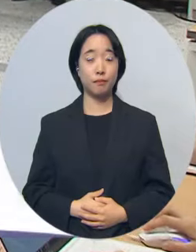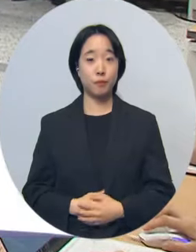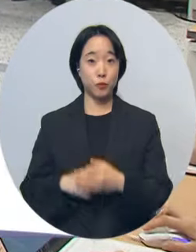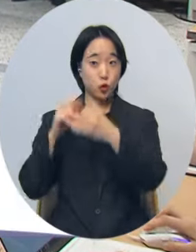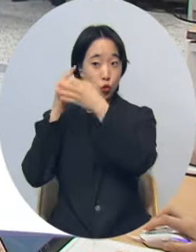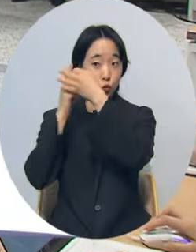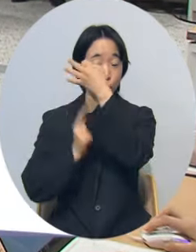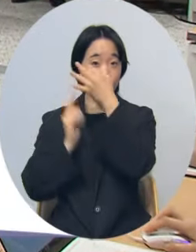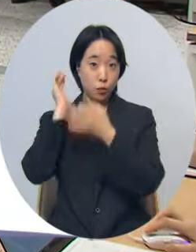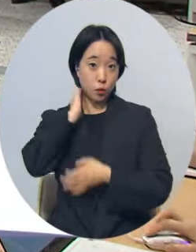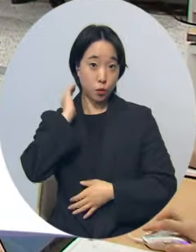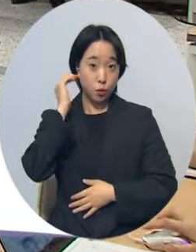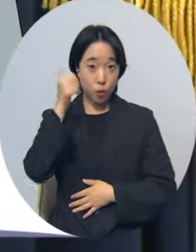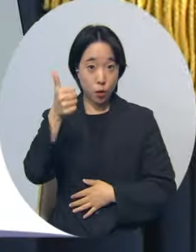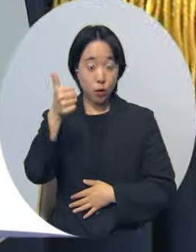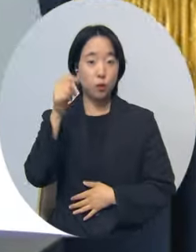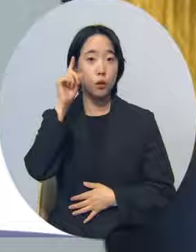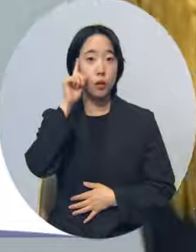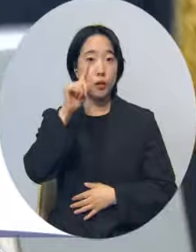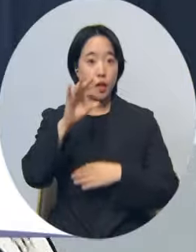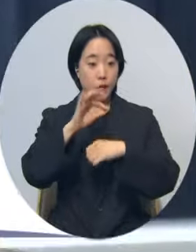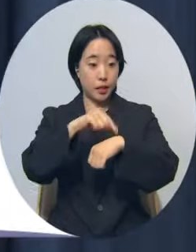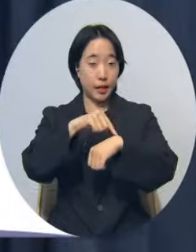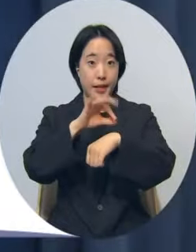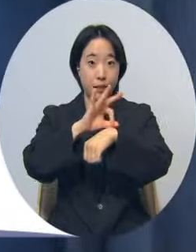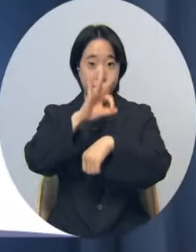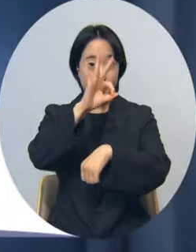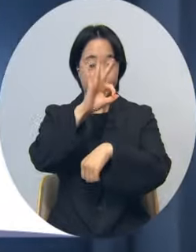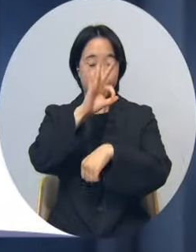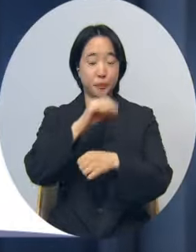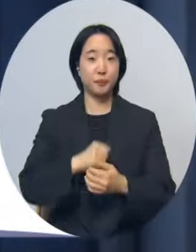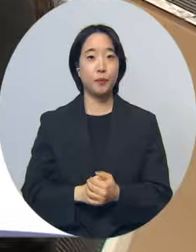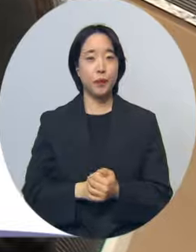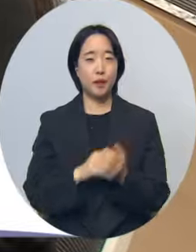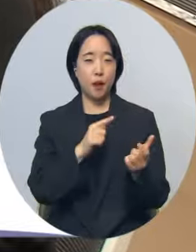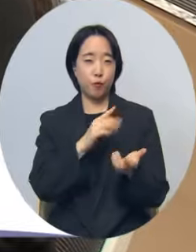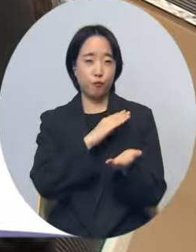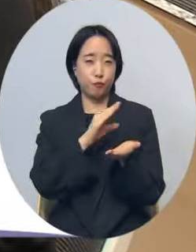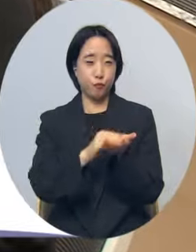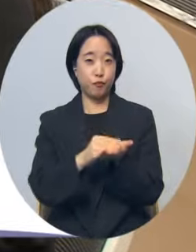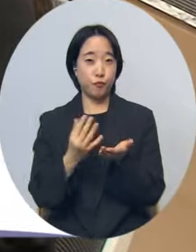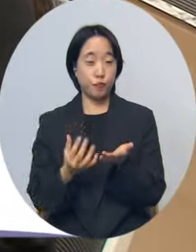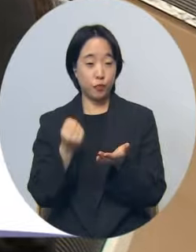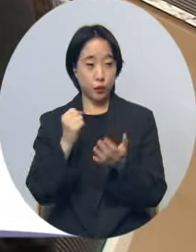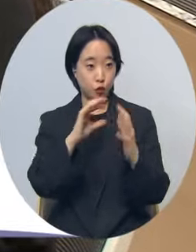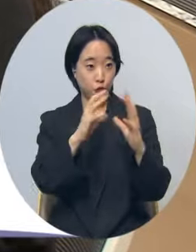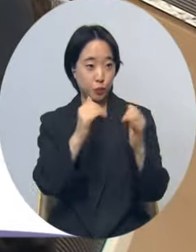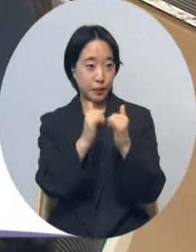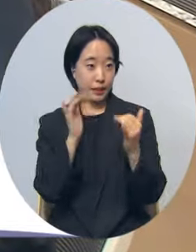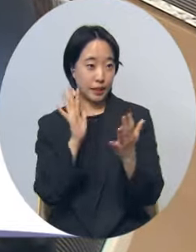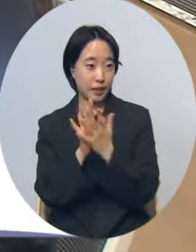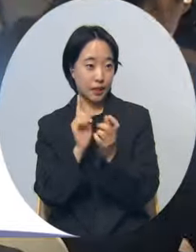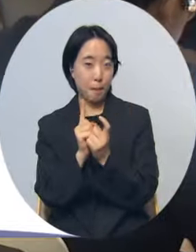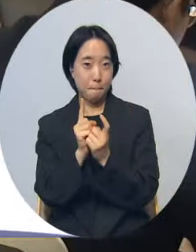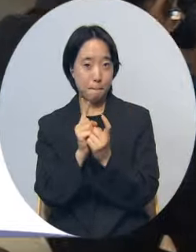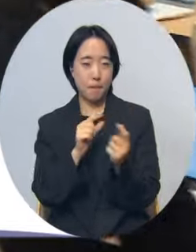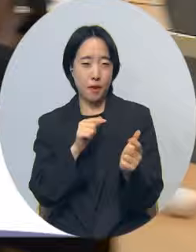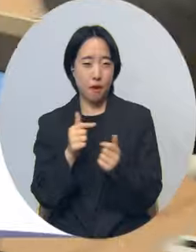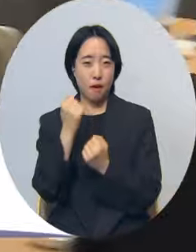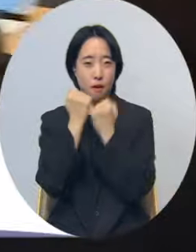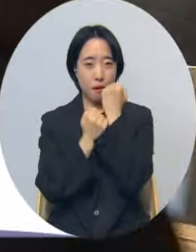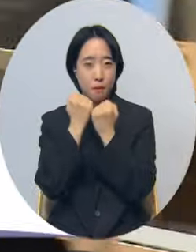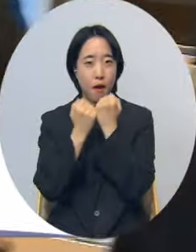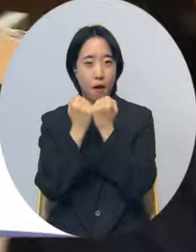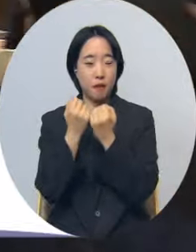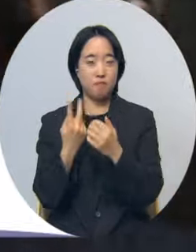윤석열 대통령이 내일 오전 10시 4대 개혁과 저출생 대응 등에 대해 국민에게 직접 설명하는 국정 브리핑을